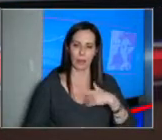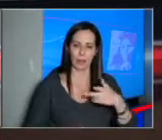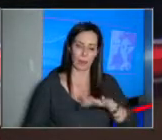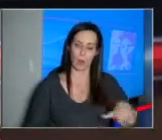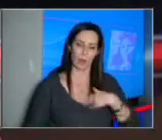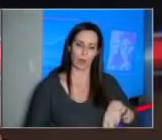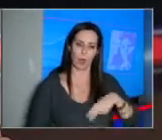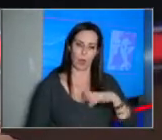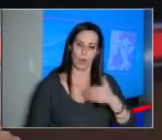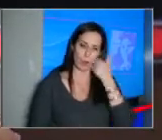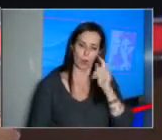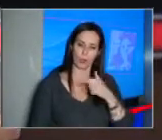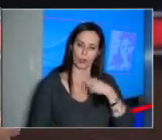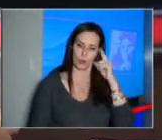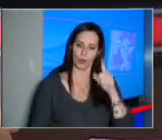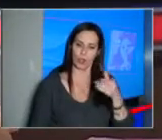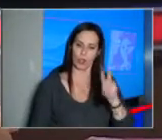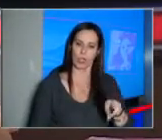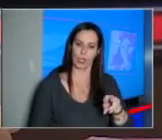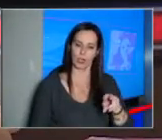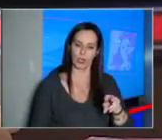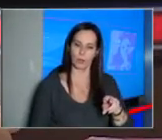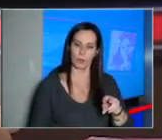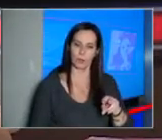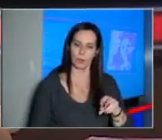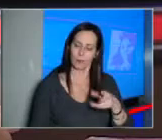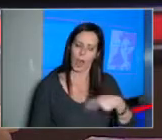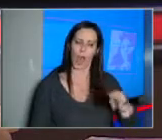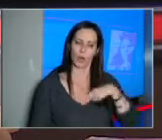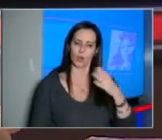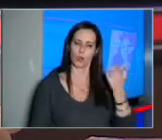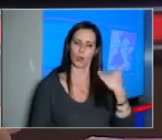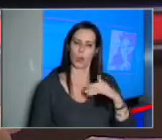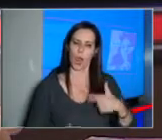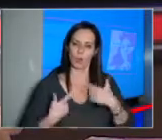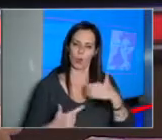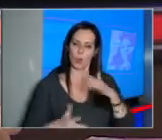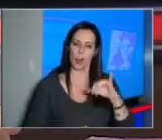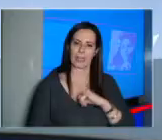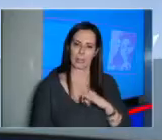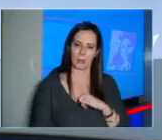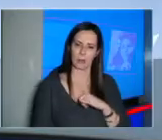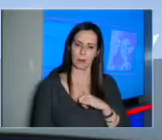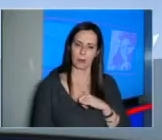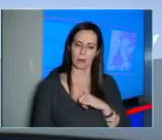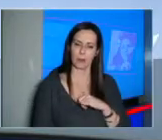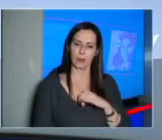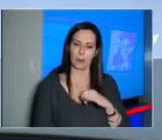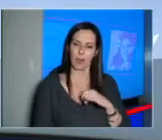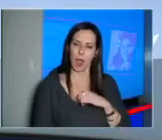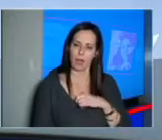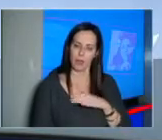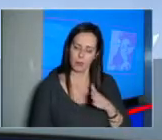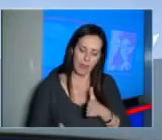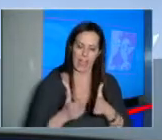לזה, אבל בבגרות אני חושבת שיש לי איזה מניה בתוך זה שהחיים שלי מאוד מעניינים. אני מנתבת